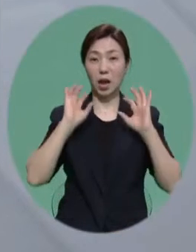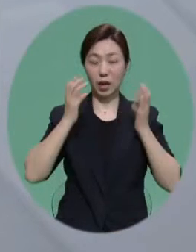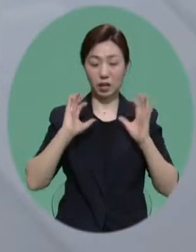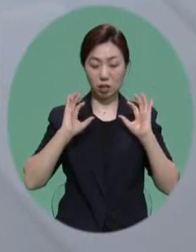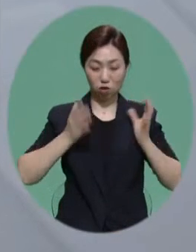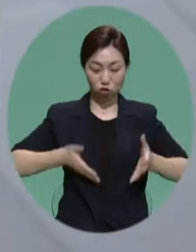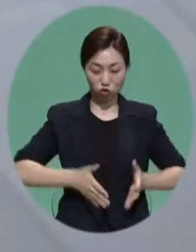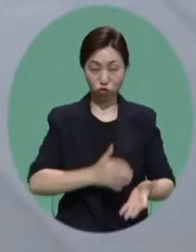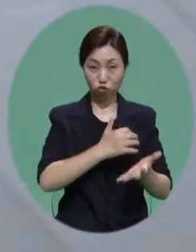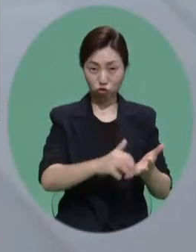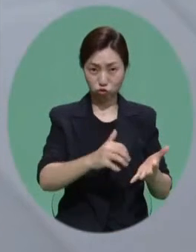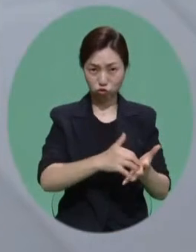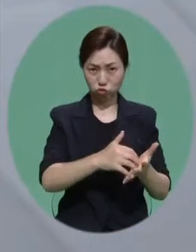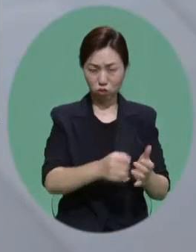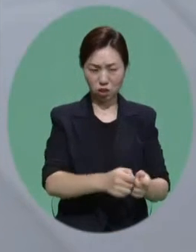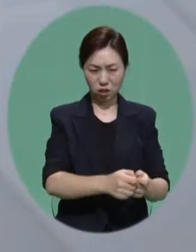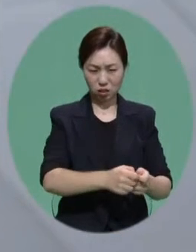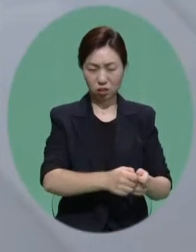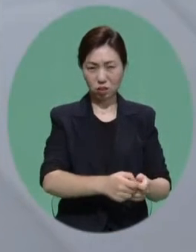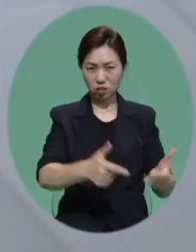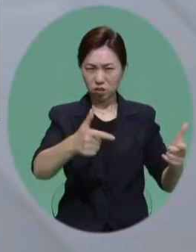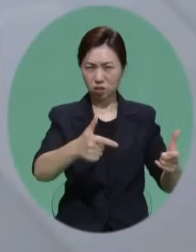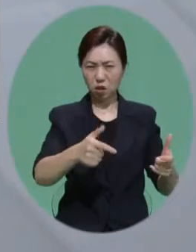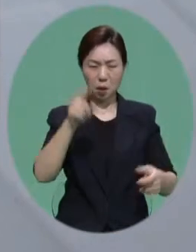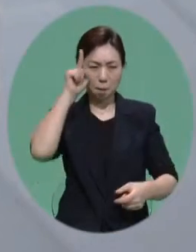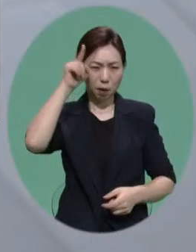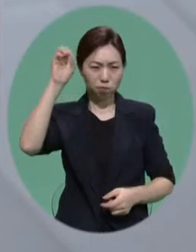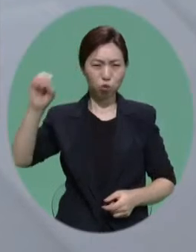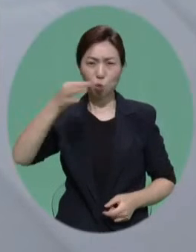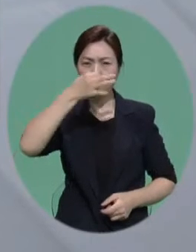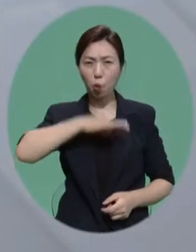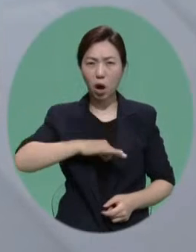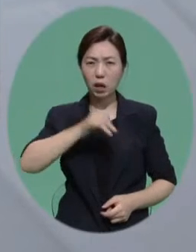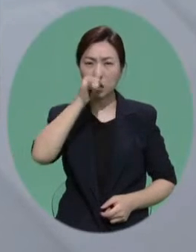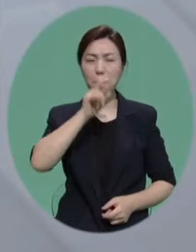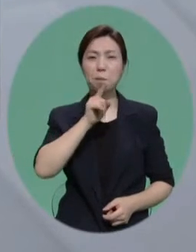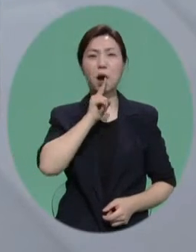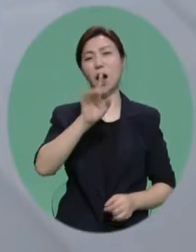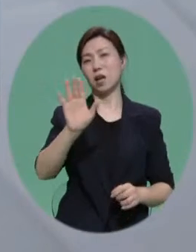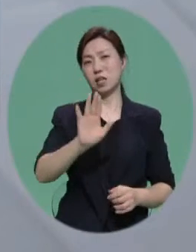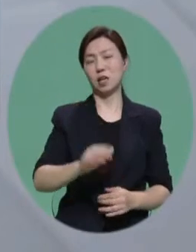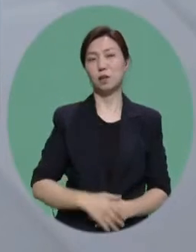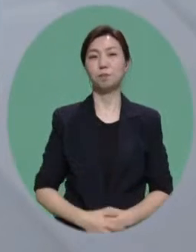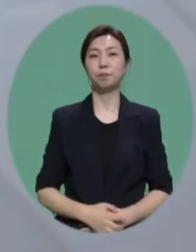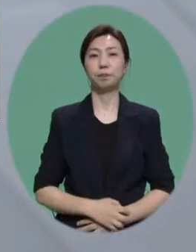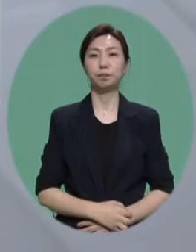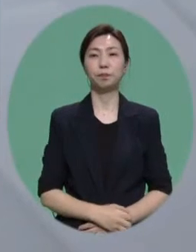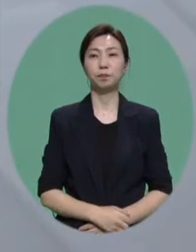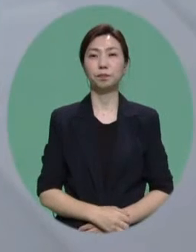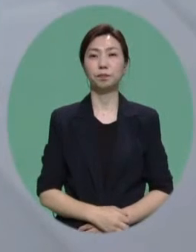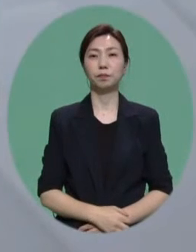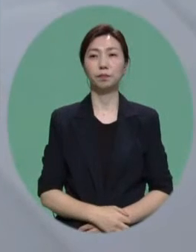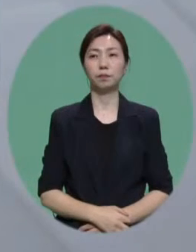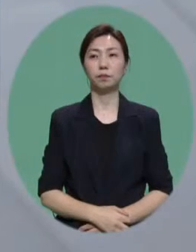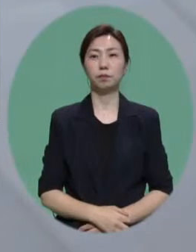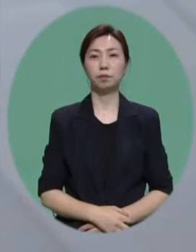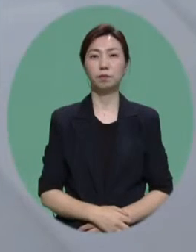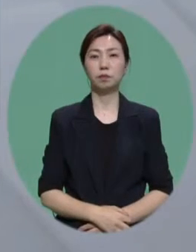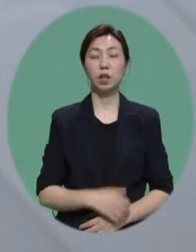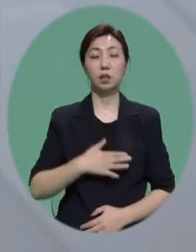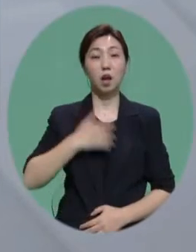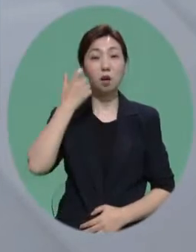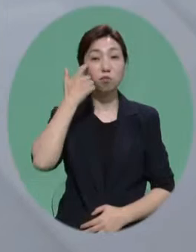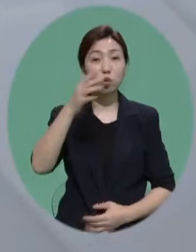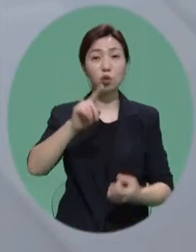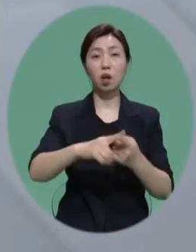이것만 갖고 된다는 뜻은 아니죠 4 의원님 4 질문에 좀 답을 해 주시면